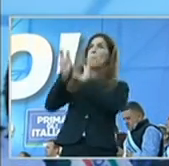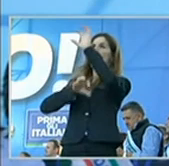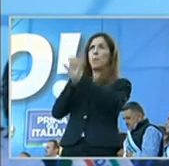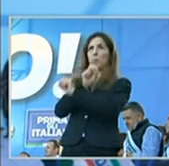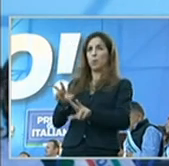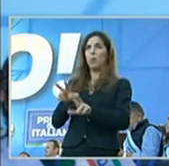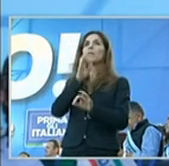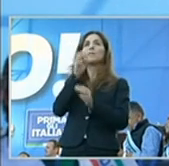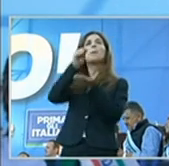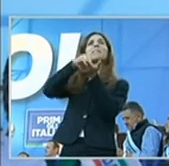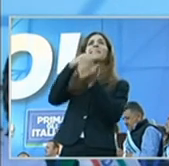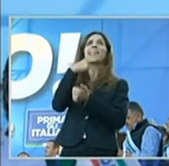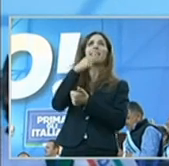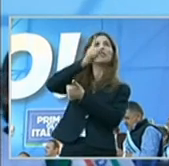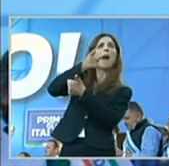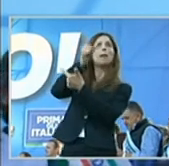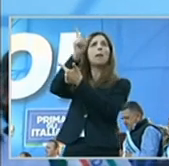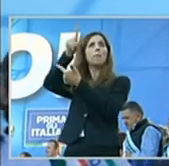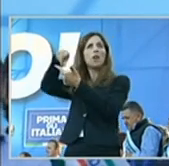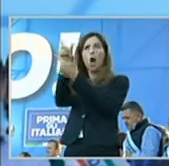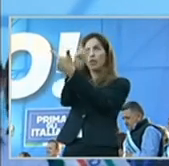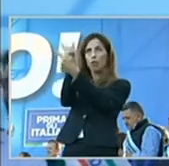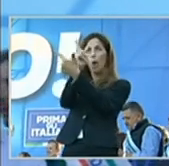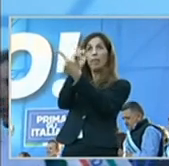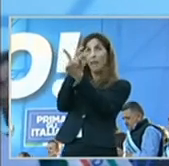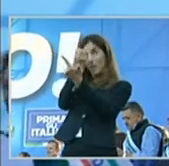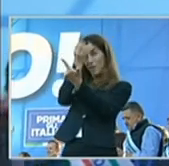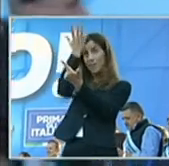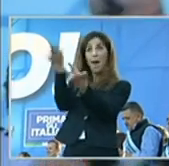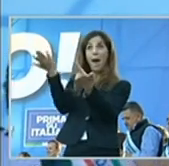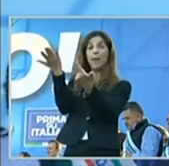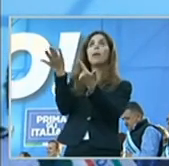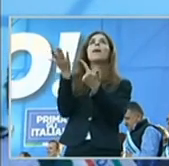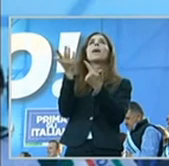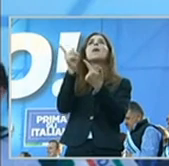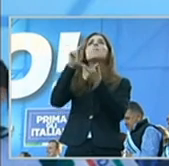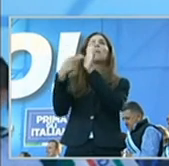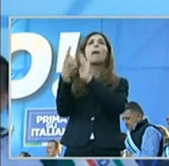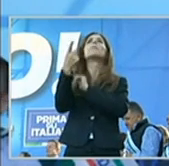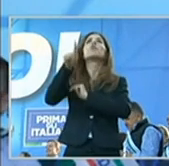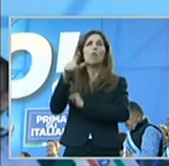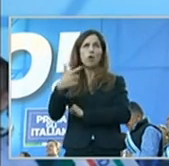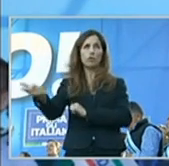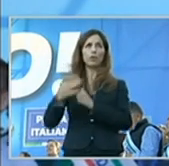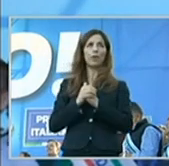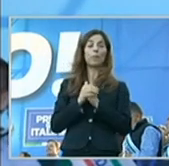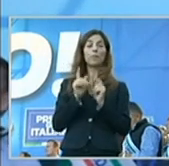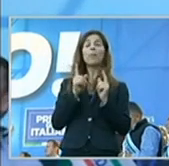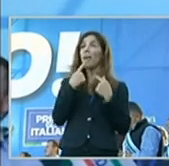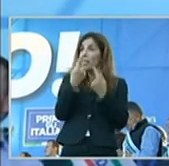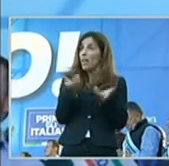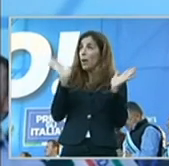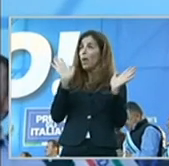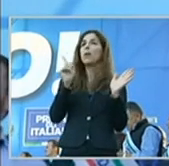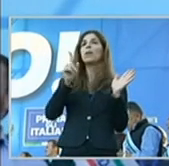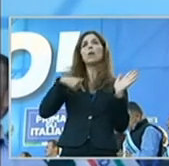Pinotto, quindi devono inventarsi nemici anche laddove non esistono. Io vi dico che sono contento di aver fatto un anno